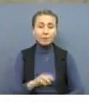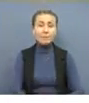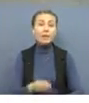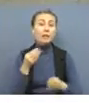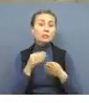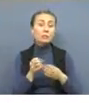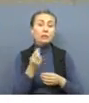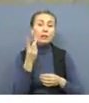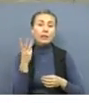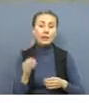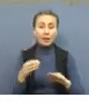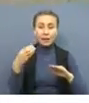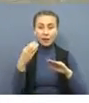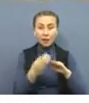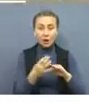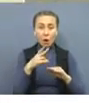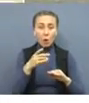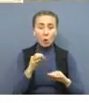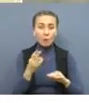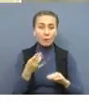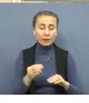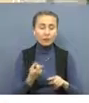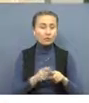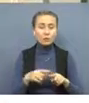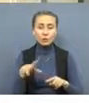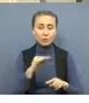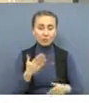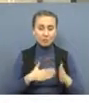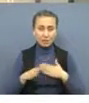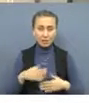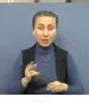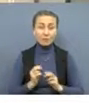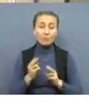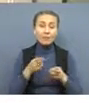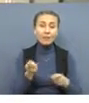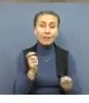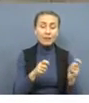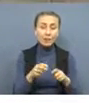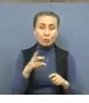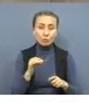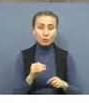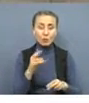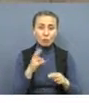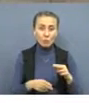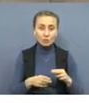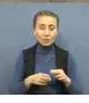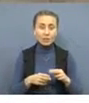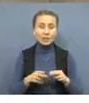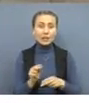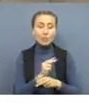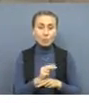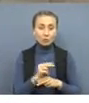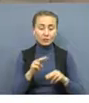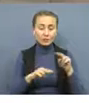Закуплены также несколько наконечников копьев. Все это порадует посетителей музея после завершения реконструкции. Сюрпризов очаг культуры